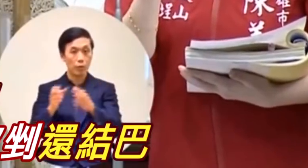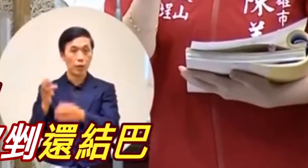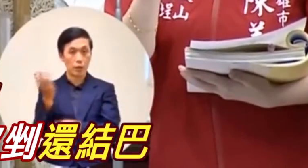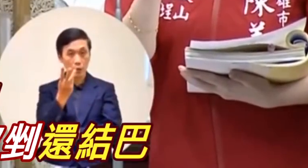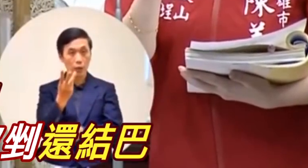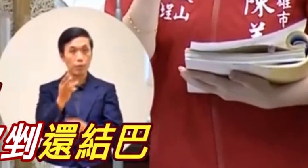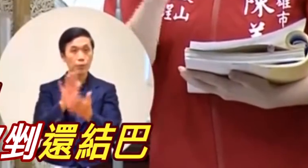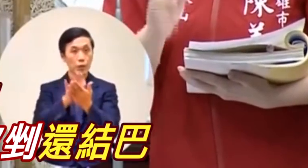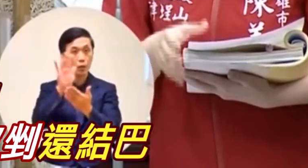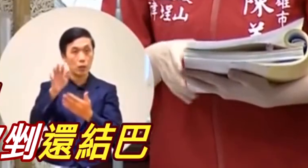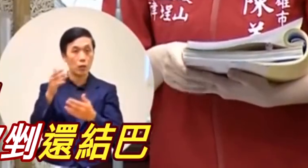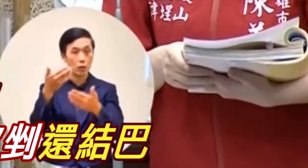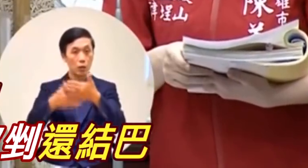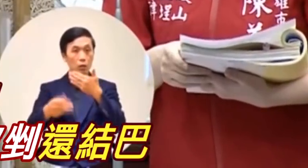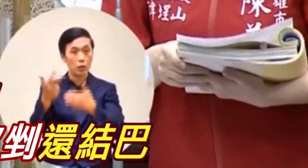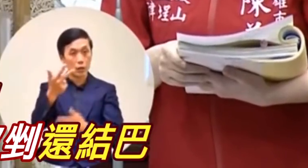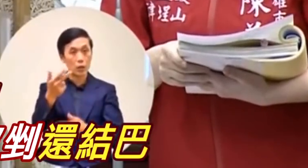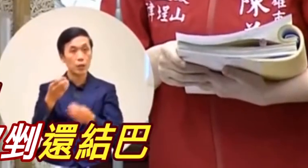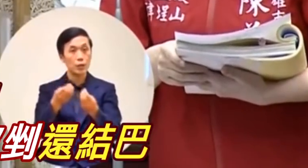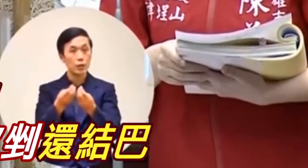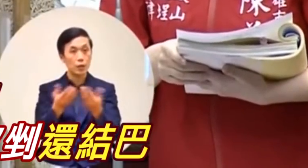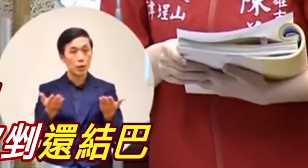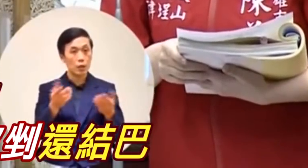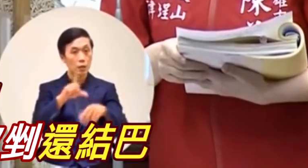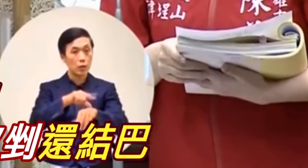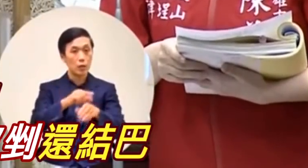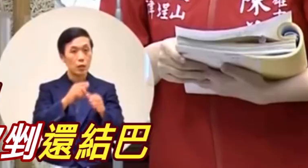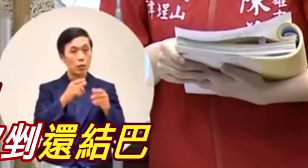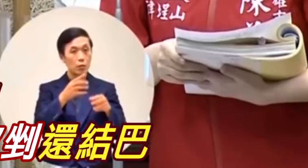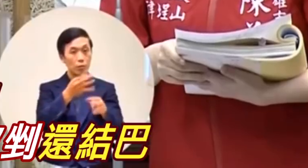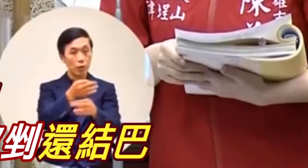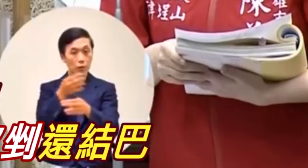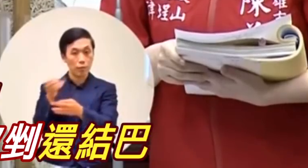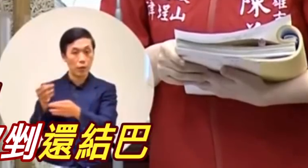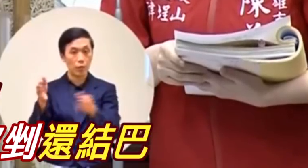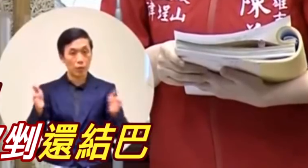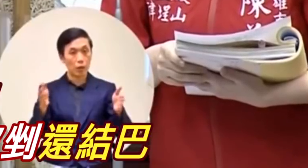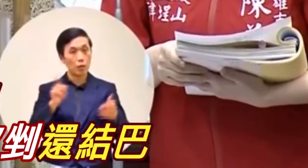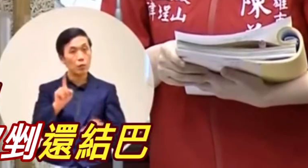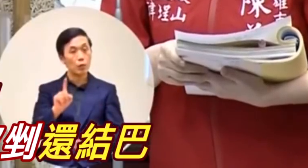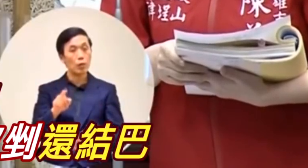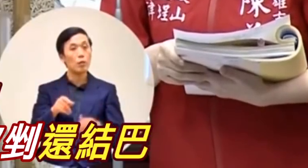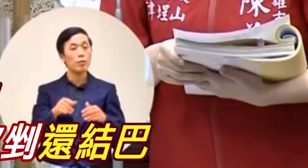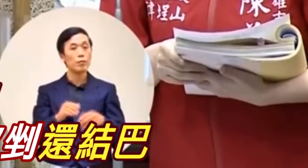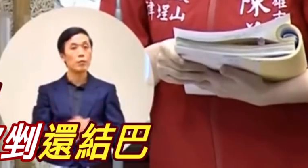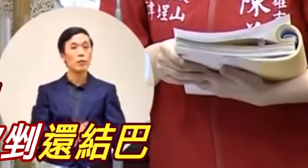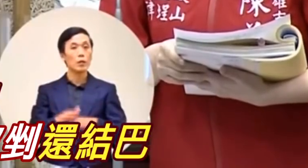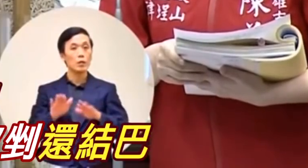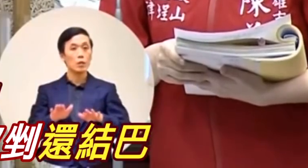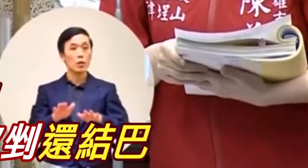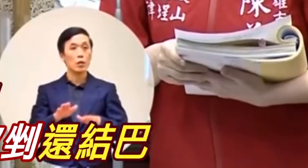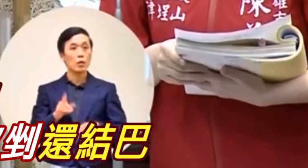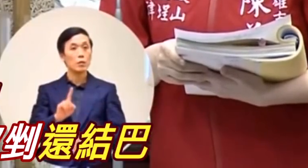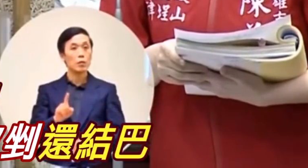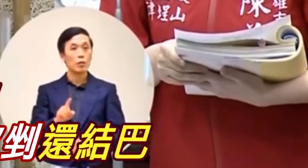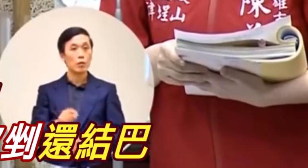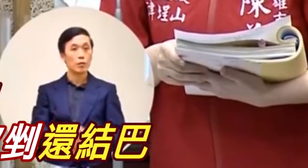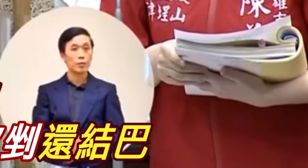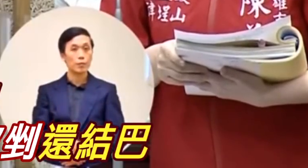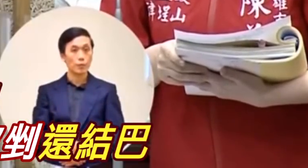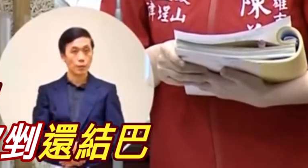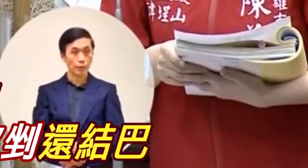那后续的7座呢？期程是如何？ 我们目前就是有采取的